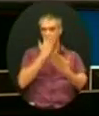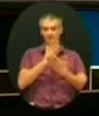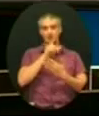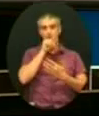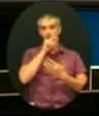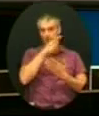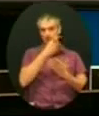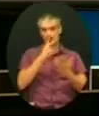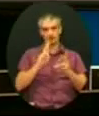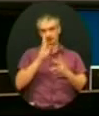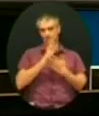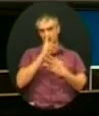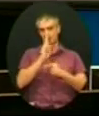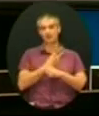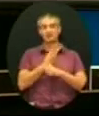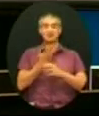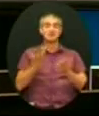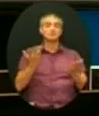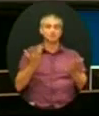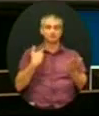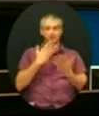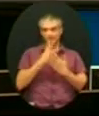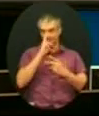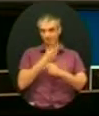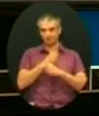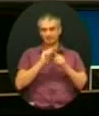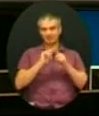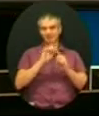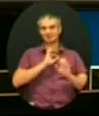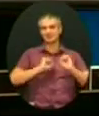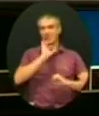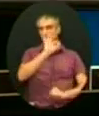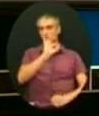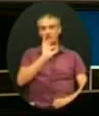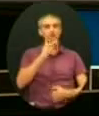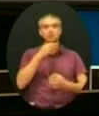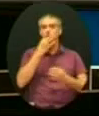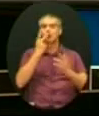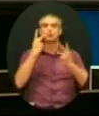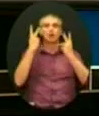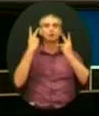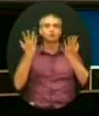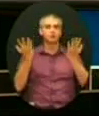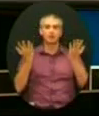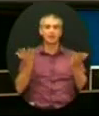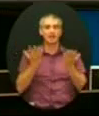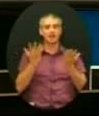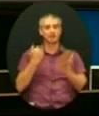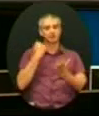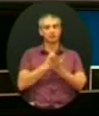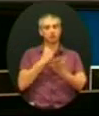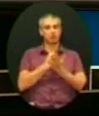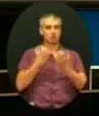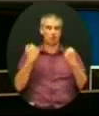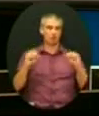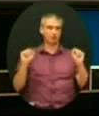בטוויטר, כמובן כרגלו. אני חושב שכבר התרגלנו לסגנון, אבל השאלה המהותית יותר היא באמת שאלת הרישיונות